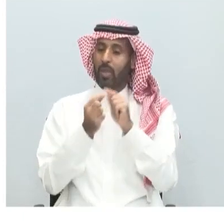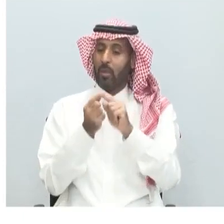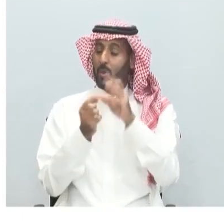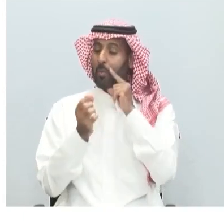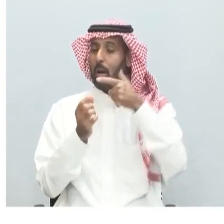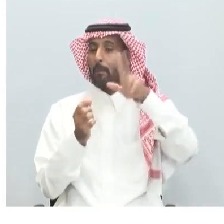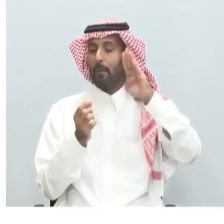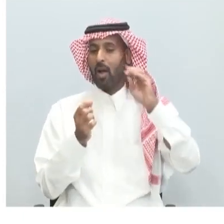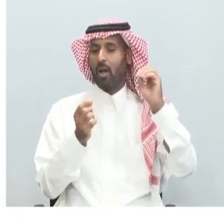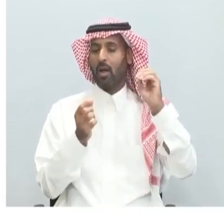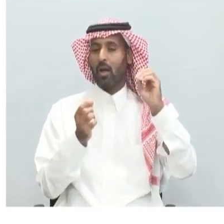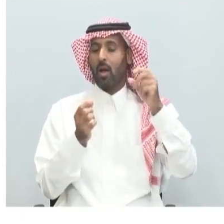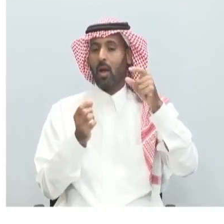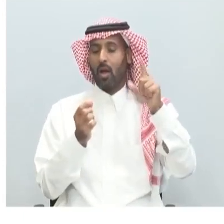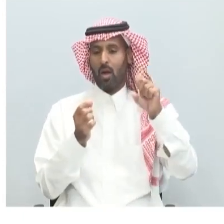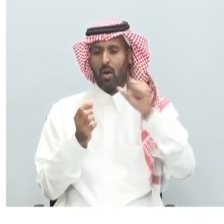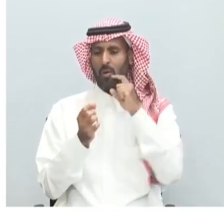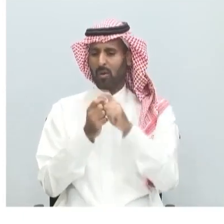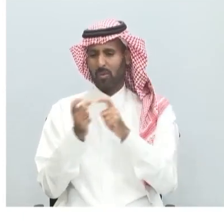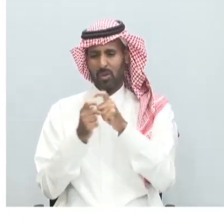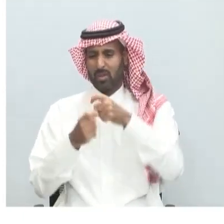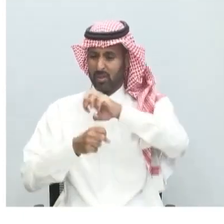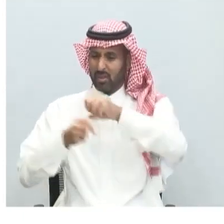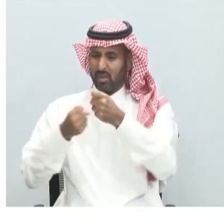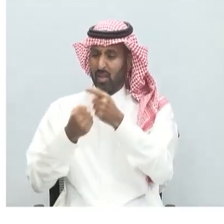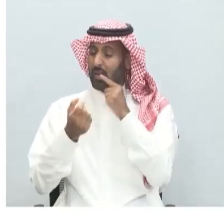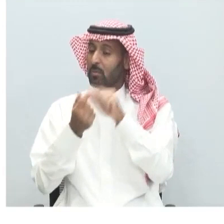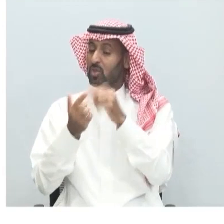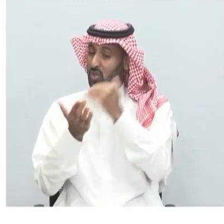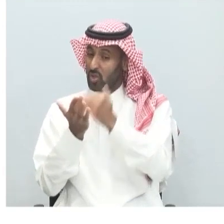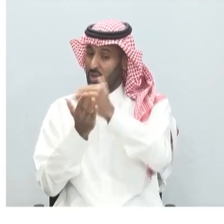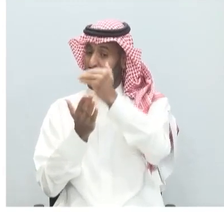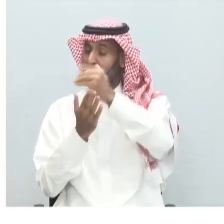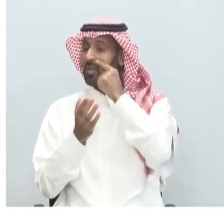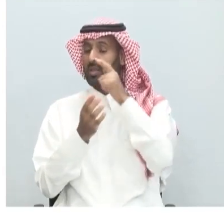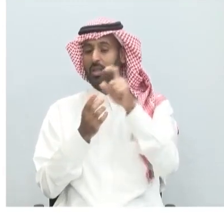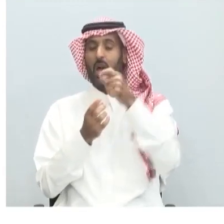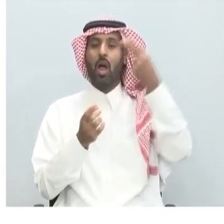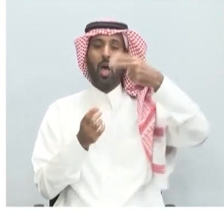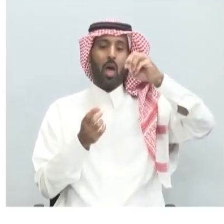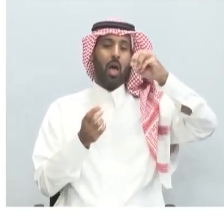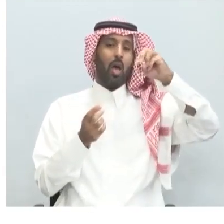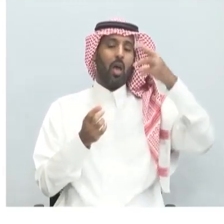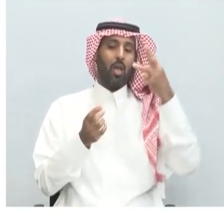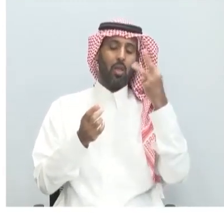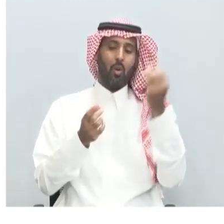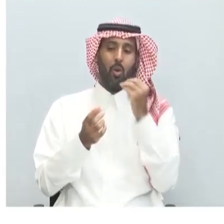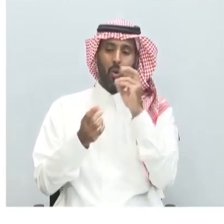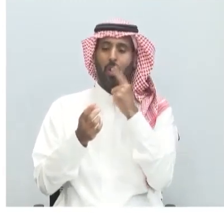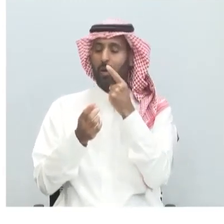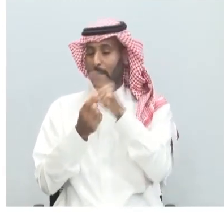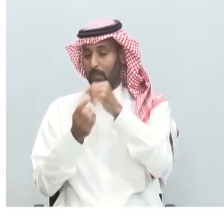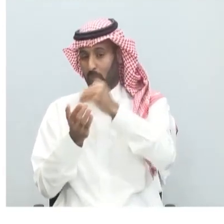كذلك النموذج الميكانيكي للذره ومستويات ذره الهيدروجين باذن الله اليوم نكمل الدرس